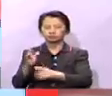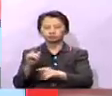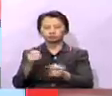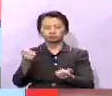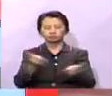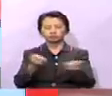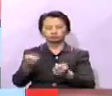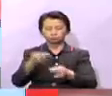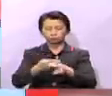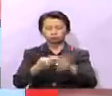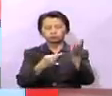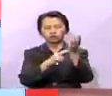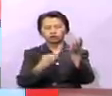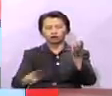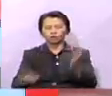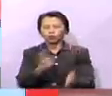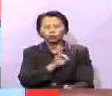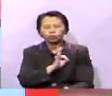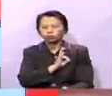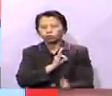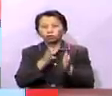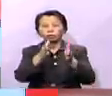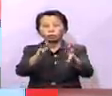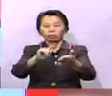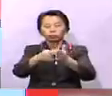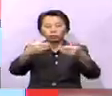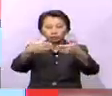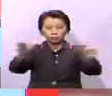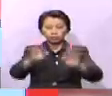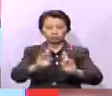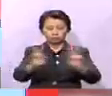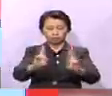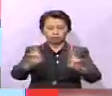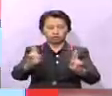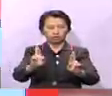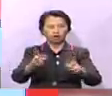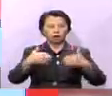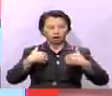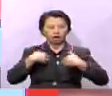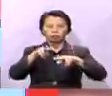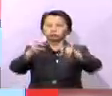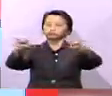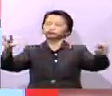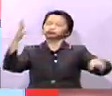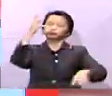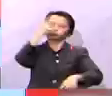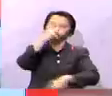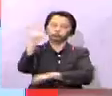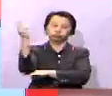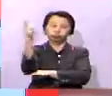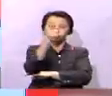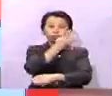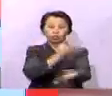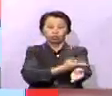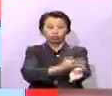Pengguna jalan pintas Rawang teruja melalui jalan ini yang mula dibuka Rabu lalu yang dihamparkan dengan panorama indah hutan Taman